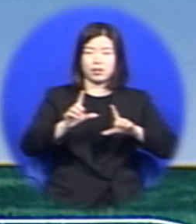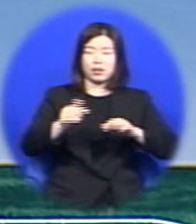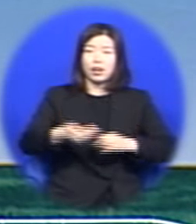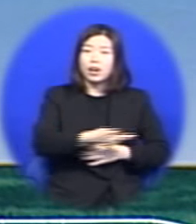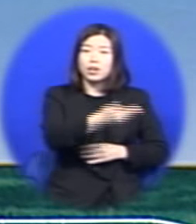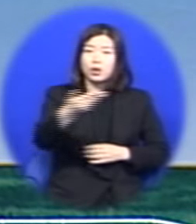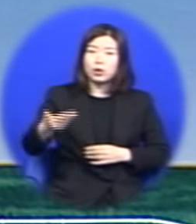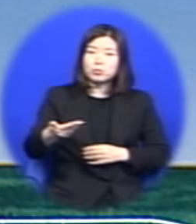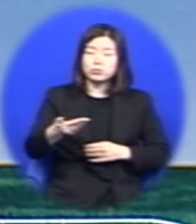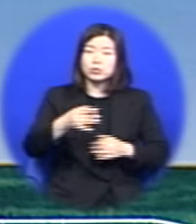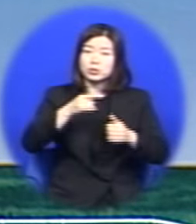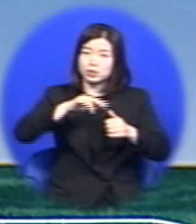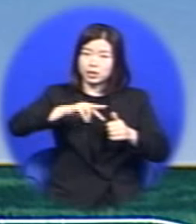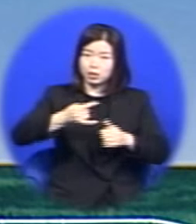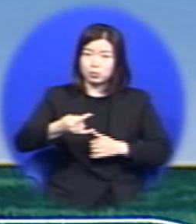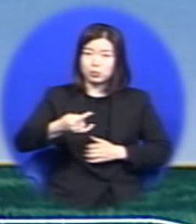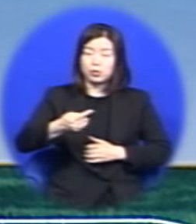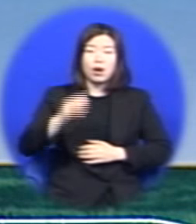있습니까?